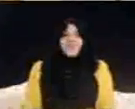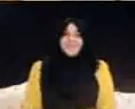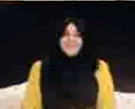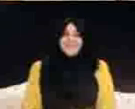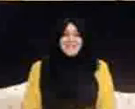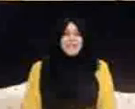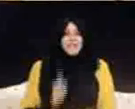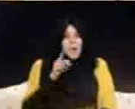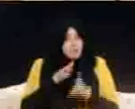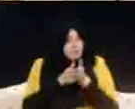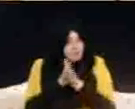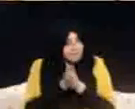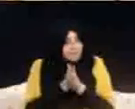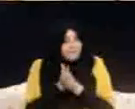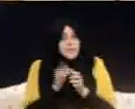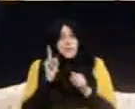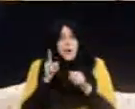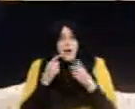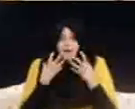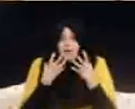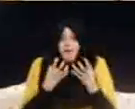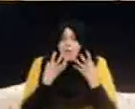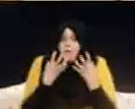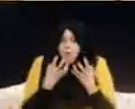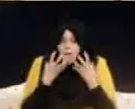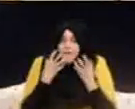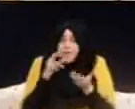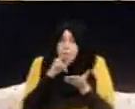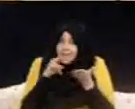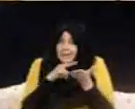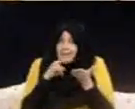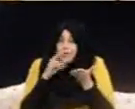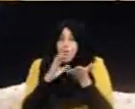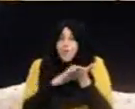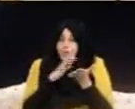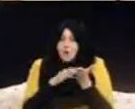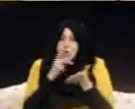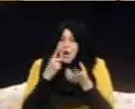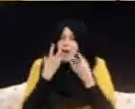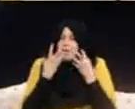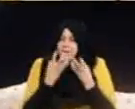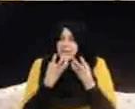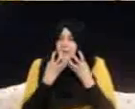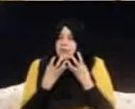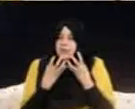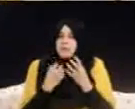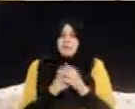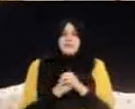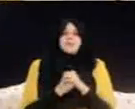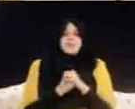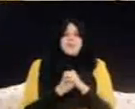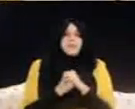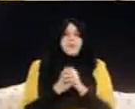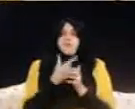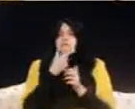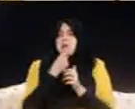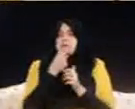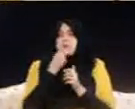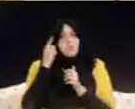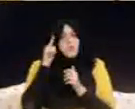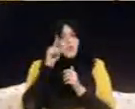أنت اجتهدي برك، مادام عندك هذا الشوق إلى تلاوة إلى قراءة كتاب الله العزيز، الأمر